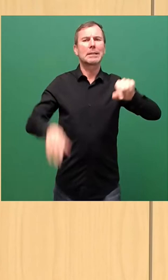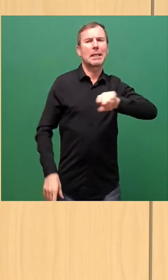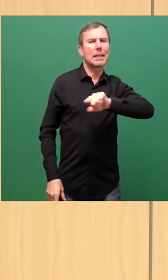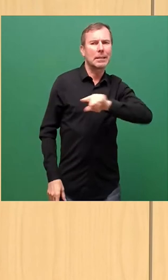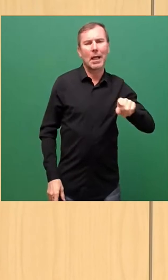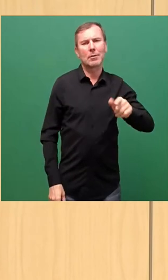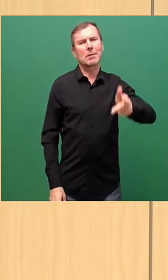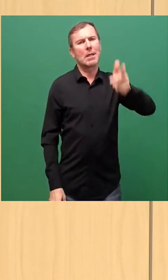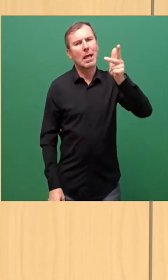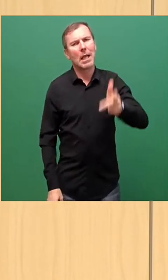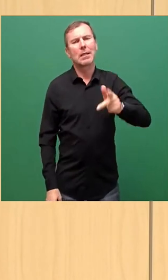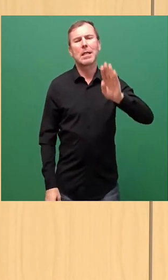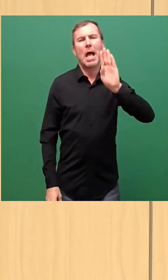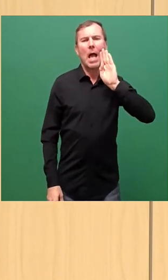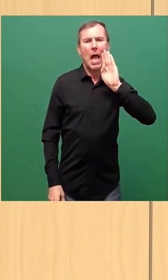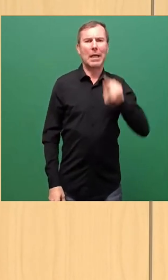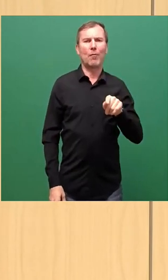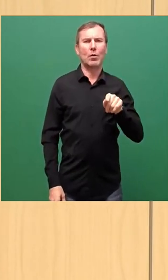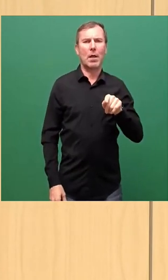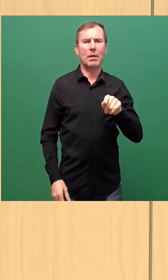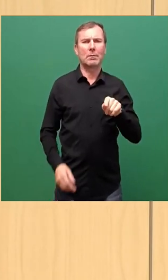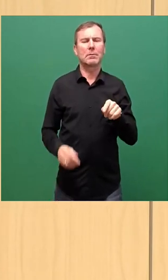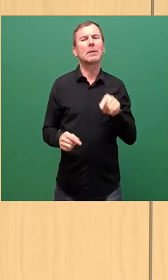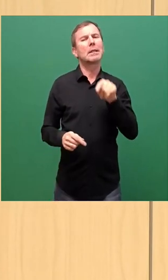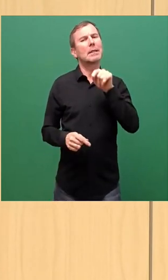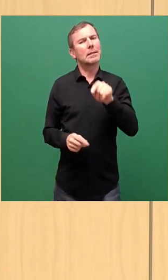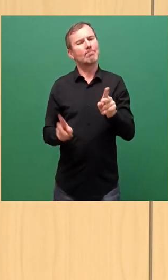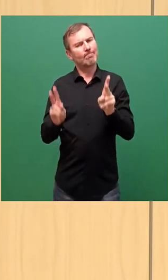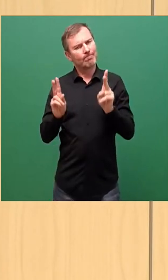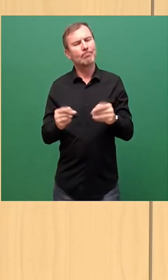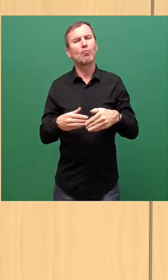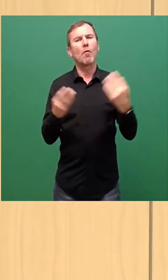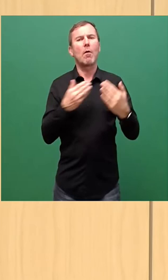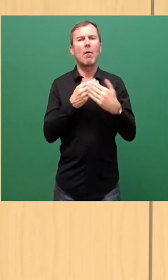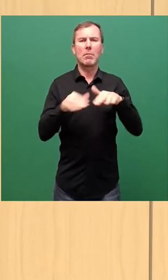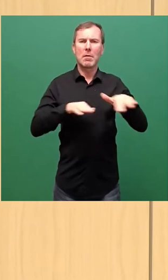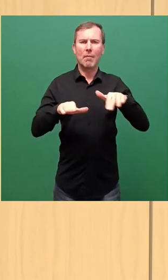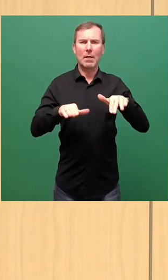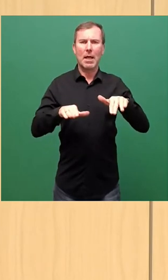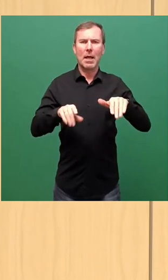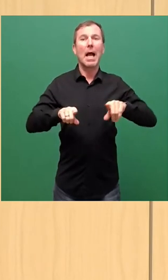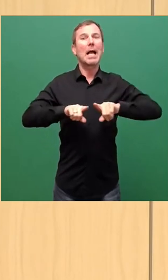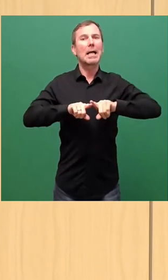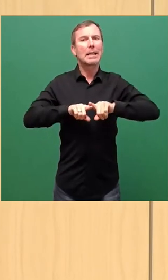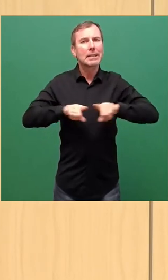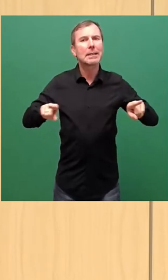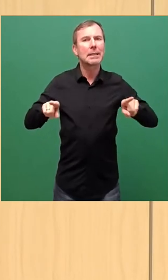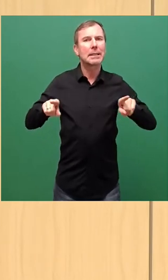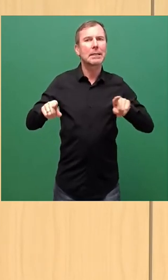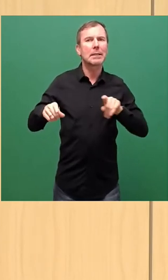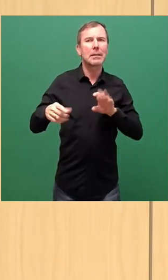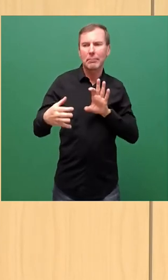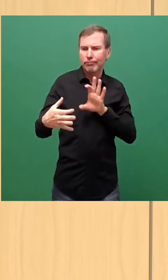16.300 Einwohnerinnen und Einwohner, die mit dem öffentlichen Nahverkehr nicht erschlossen sind. In